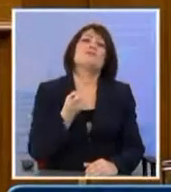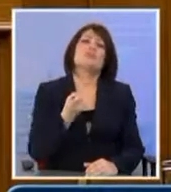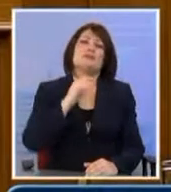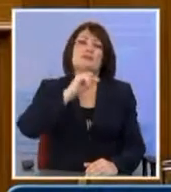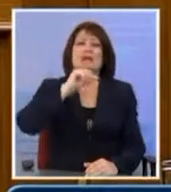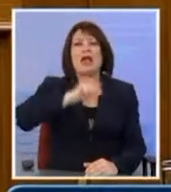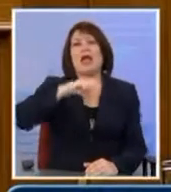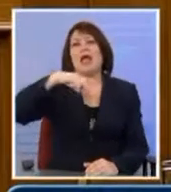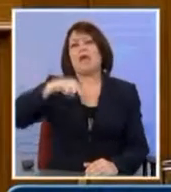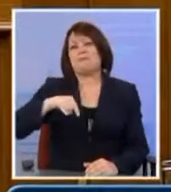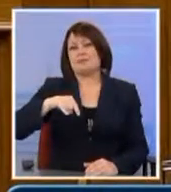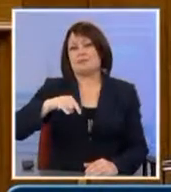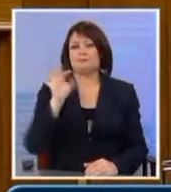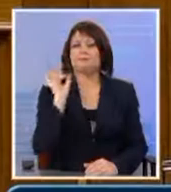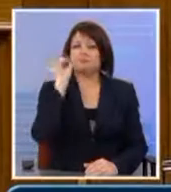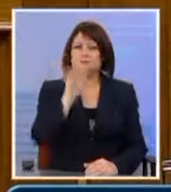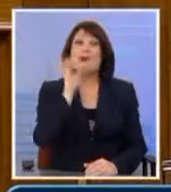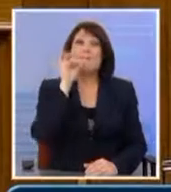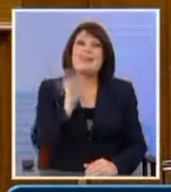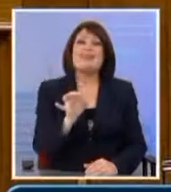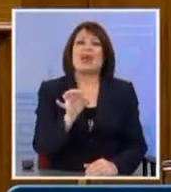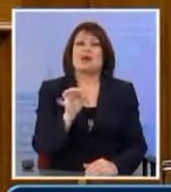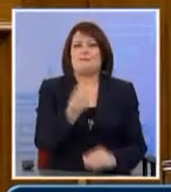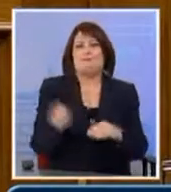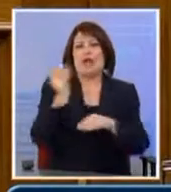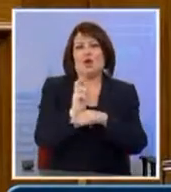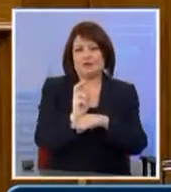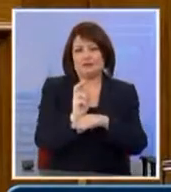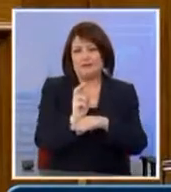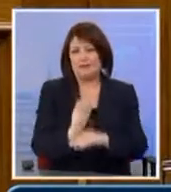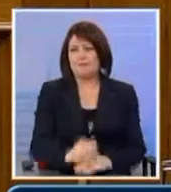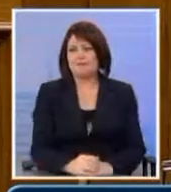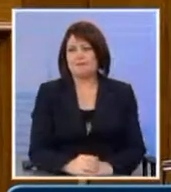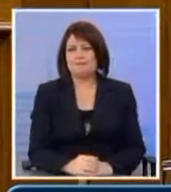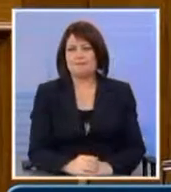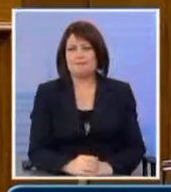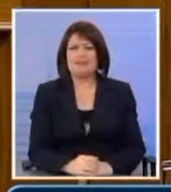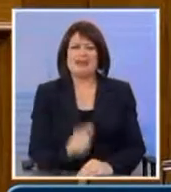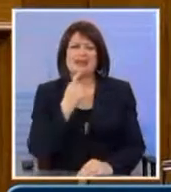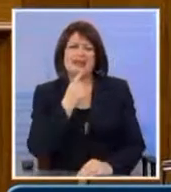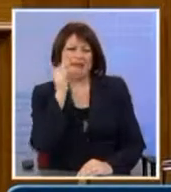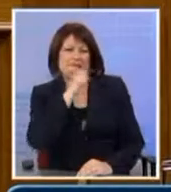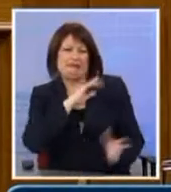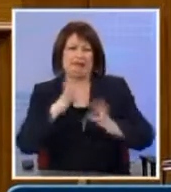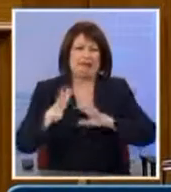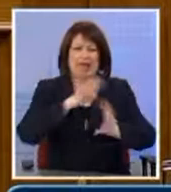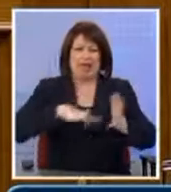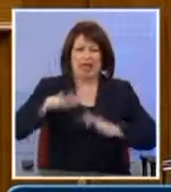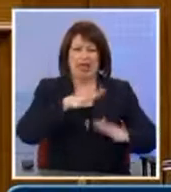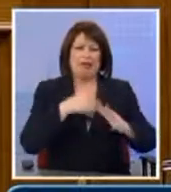Ο αρχικός στόχος, θυμίζω, ήταν για μηδενικό πλεόνασμα. Και δεν υπάρχει μαϊμούδισμα που είπατε, κύριε Τσίπρα, κύριε